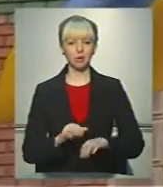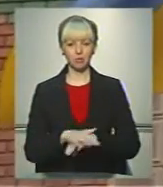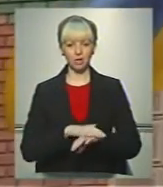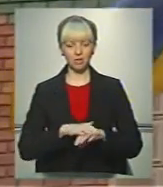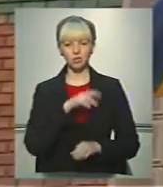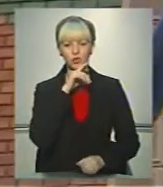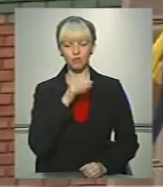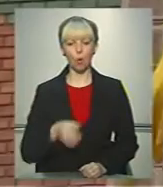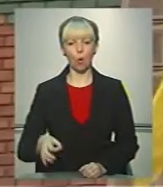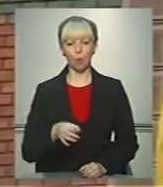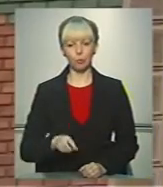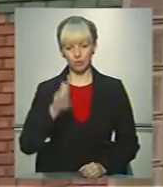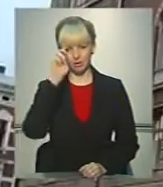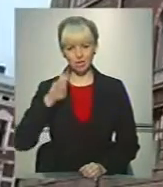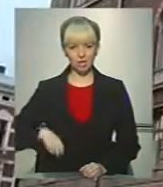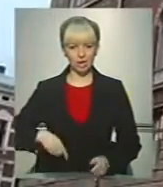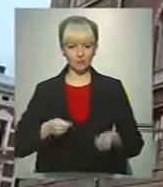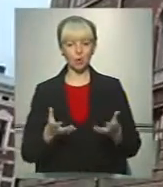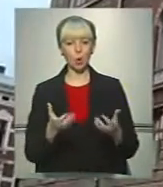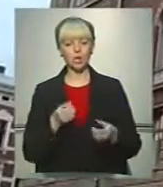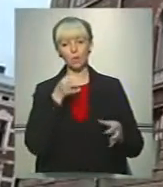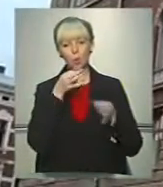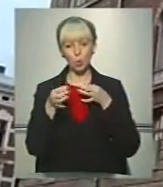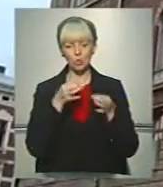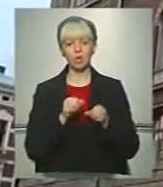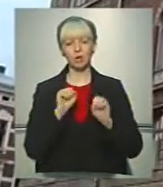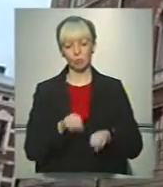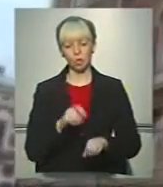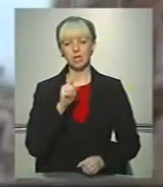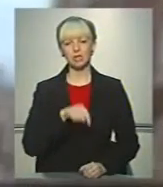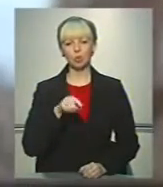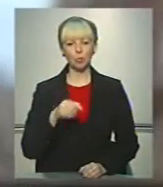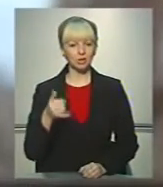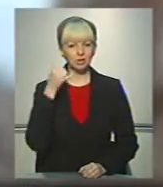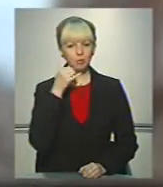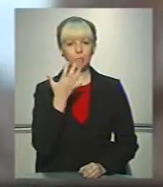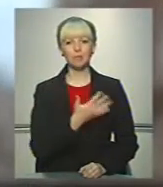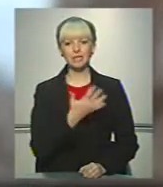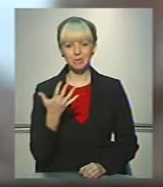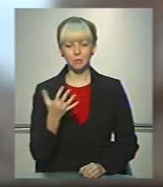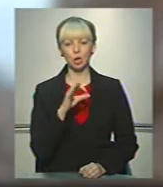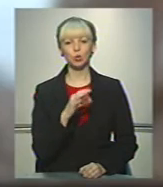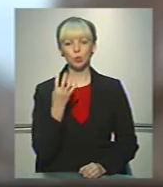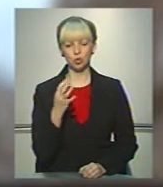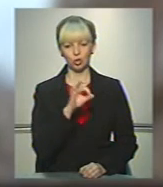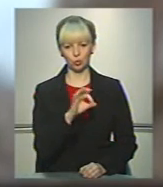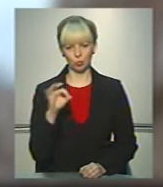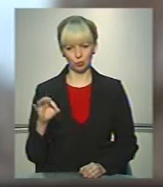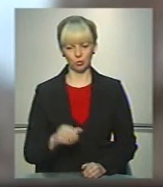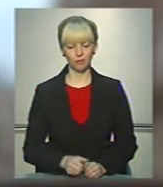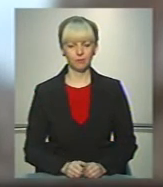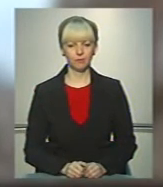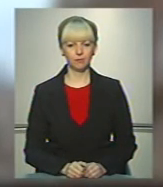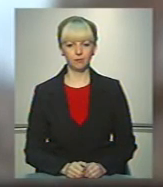населення Чернівецької облдержадміністрації. Отримати консультацію можна і за номером телефону 550400. Вікторія